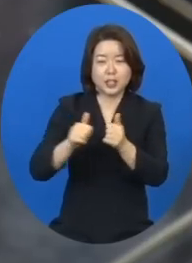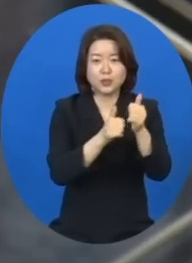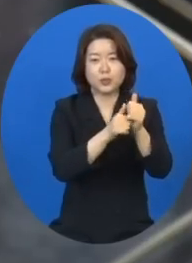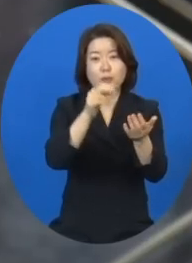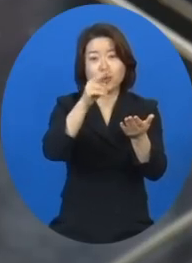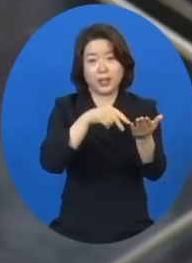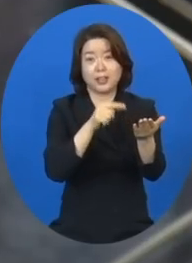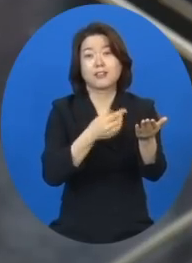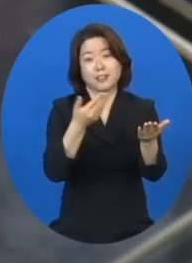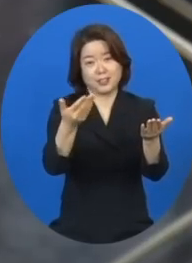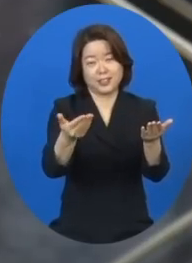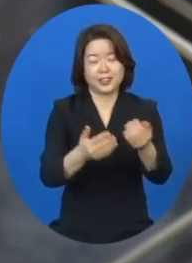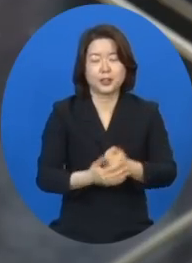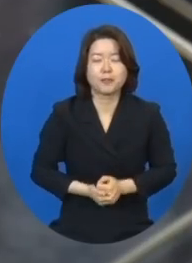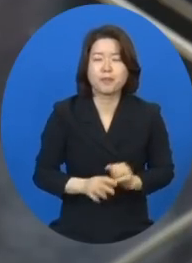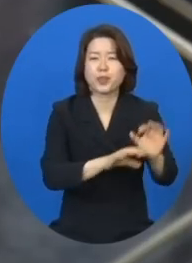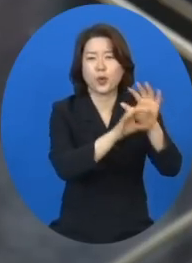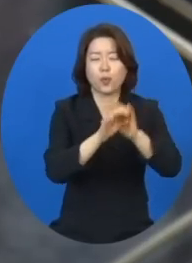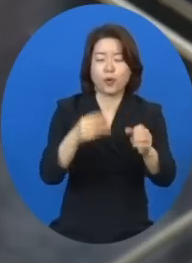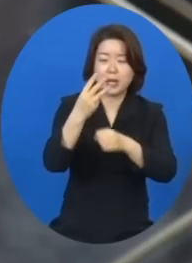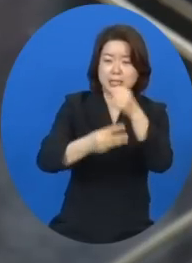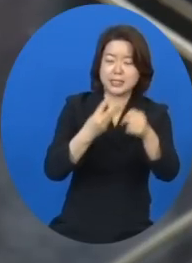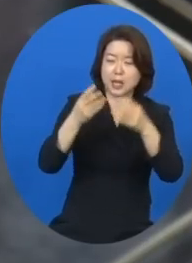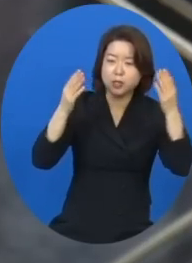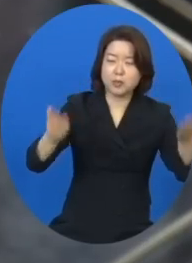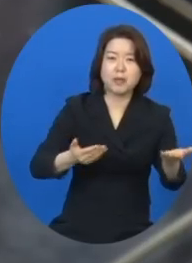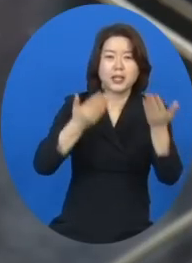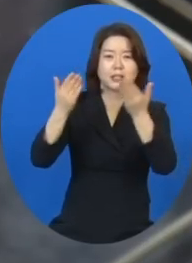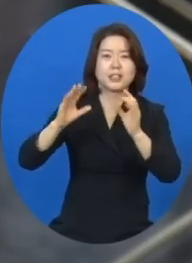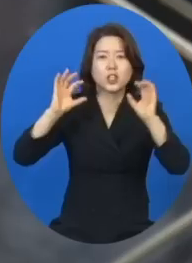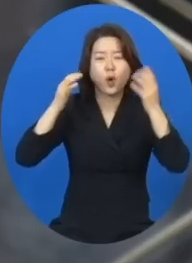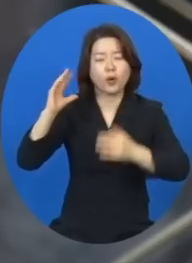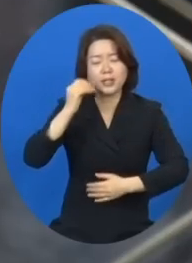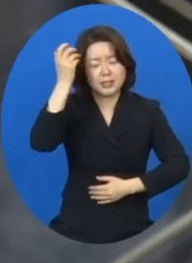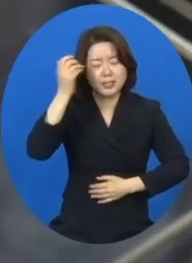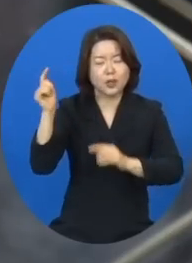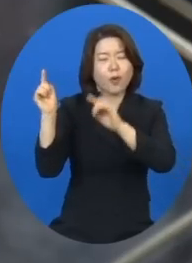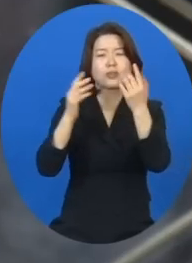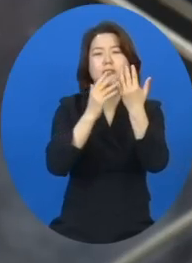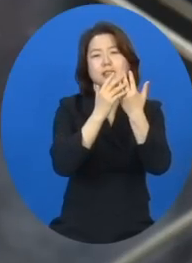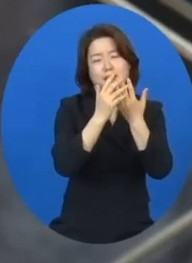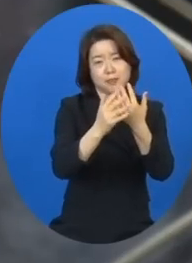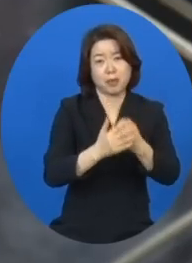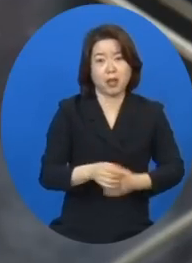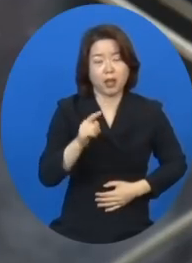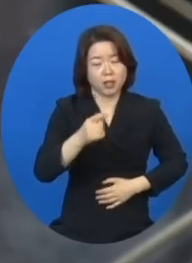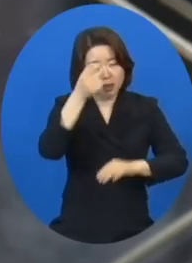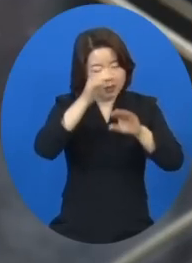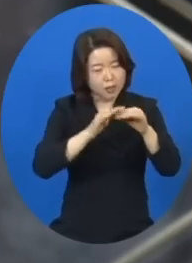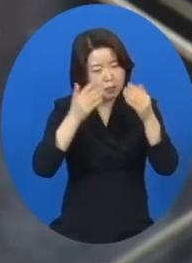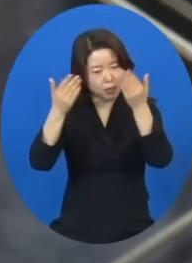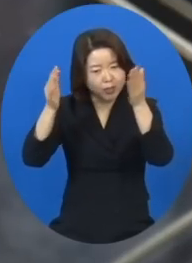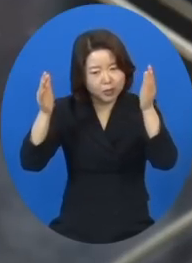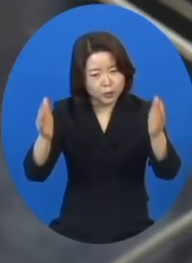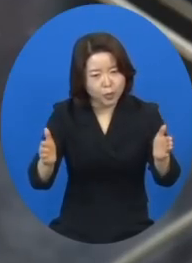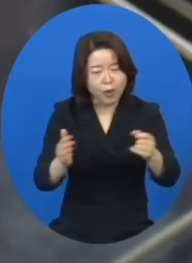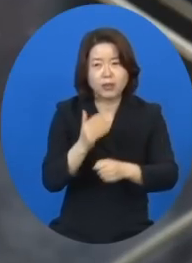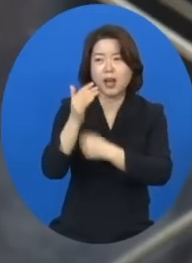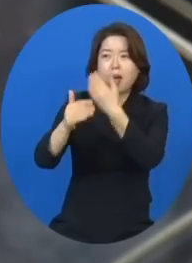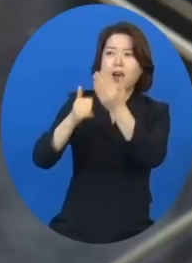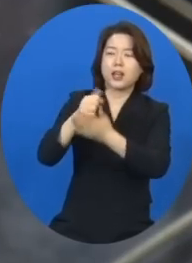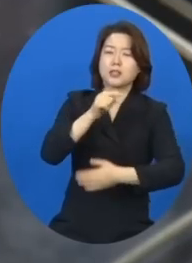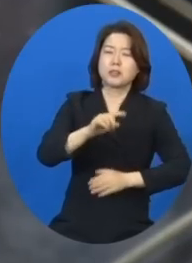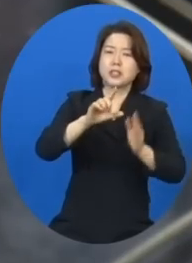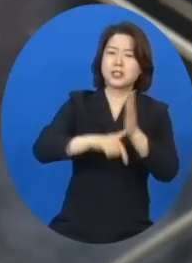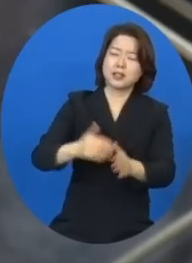읽어드립니다. 코로나로 3년 만에 드려지는 어린이 성령 집회였습니다. 집회를 드리는 내내 하나님께서 이